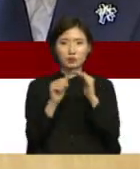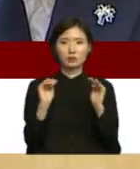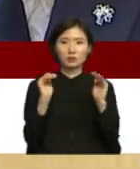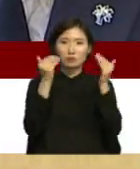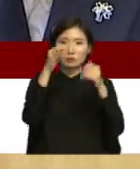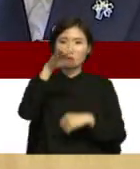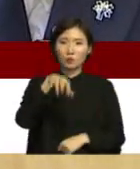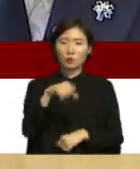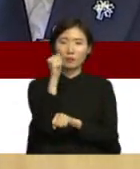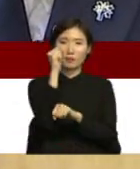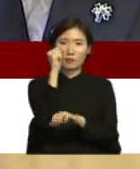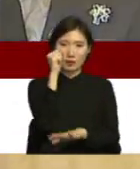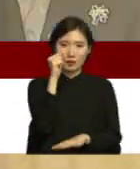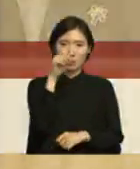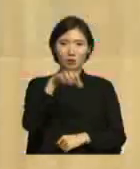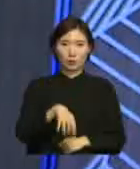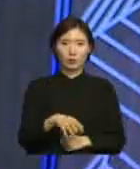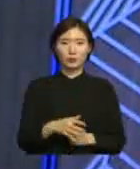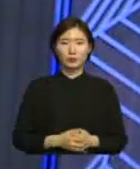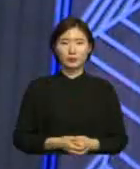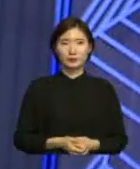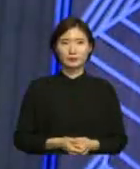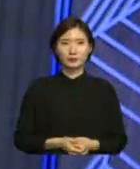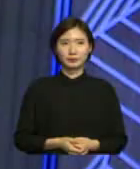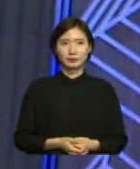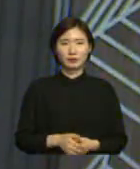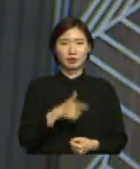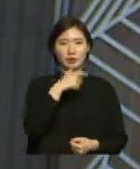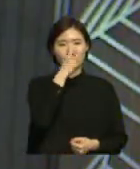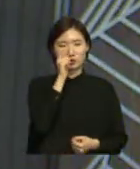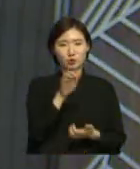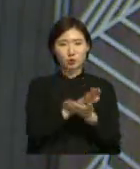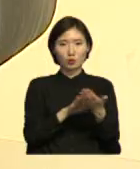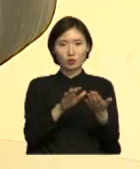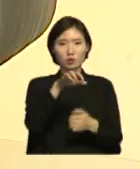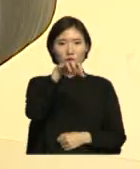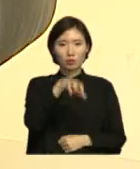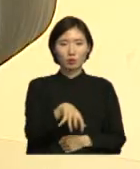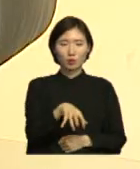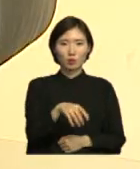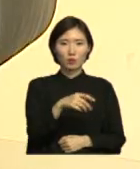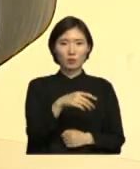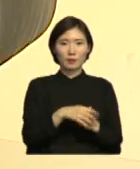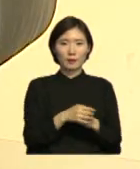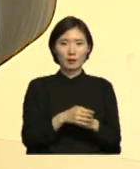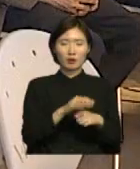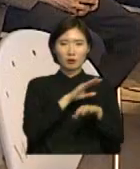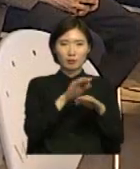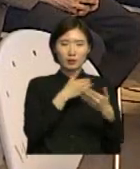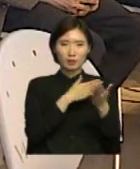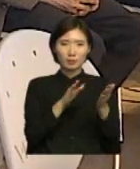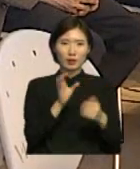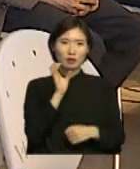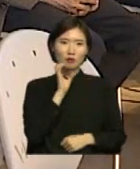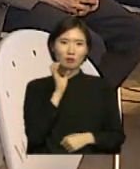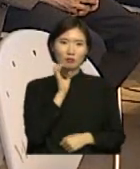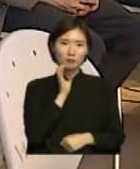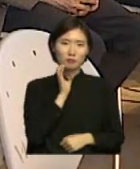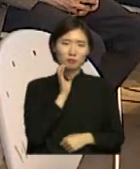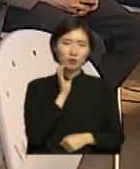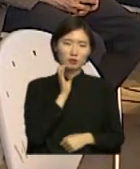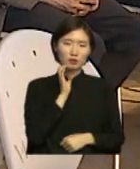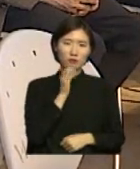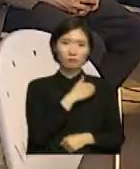공간으로서 자리매김할 그런 공간입니다. 부족한 놀이공간 탓에 PC방과 카페 등에서 여가 활동을 보낼